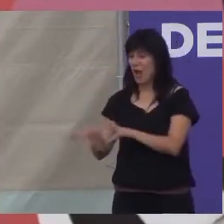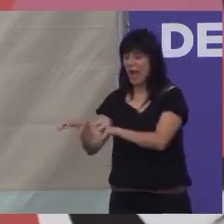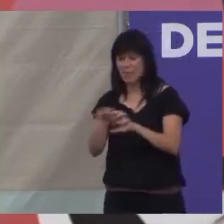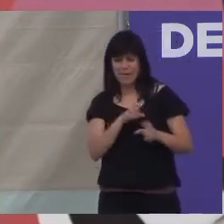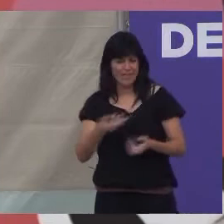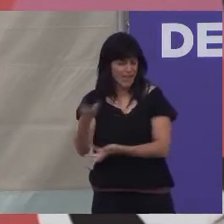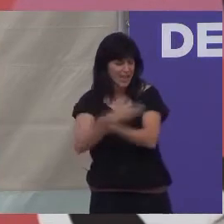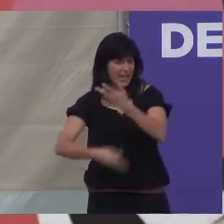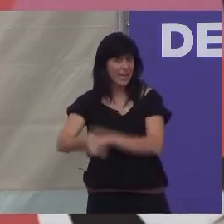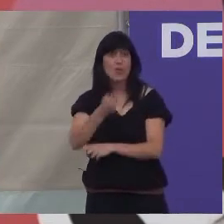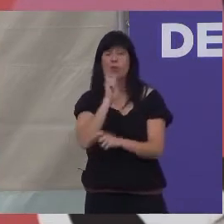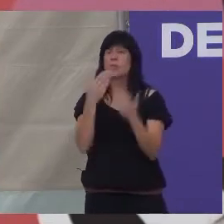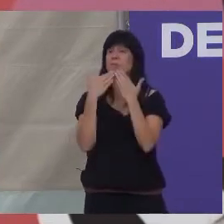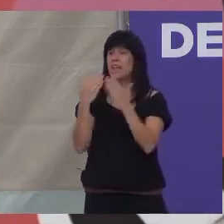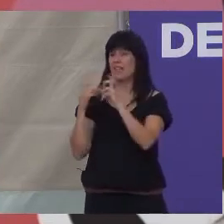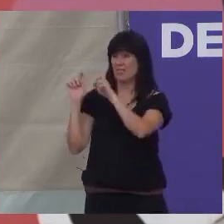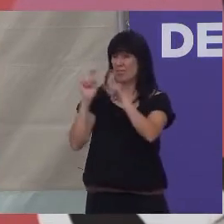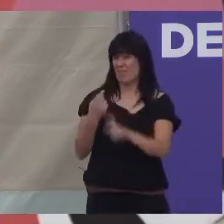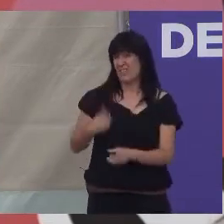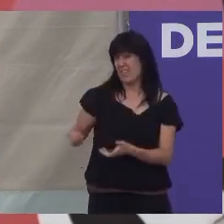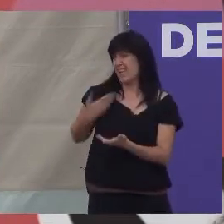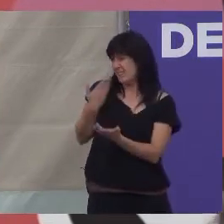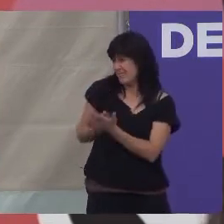la formació tantes vegades demanada.